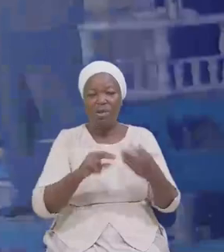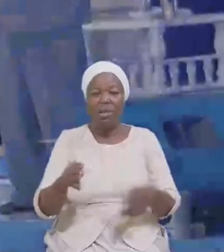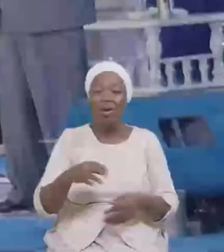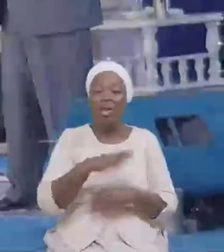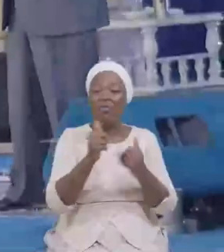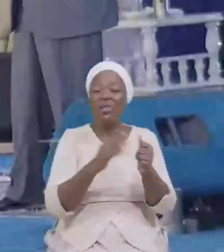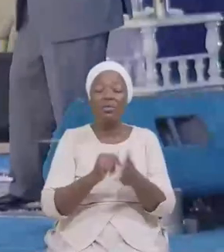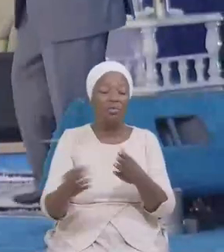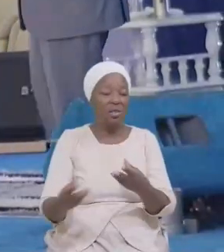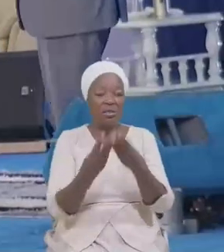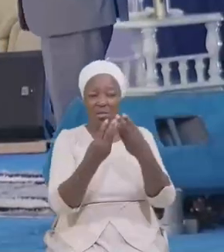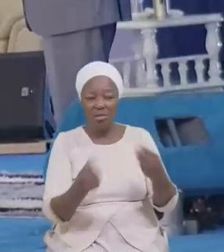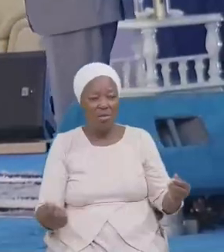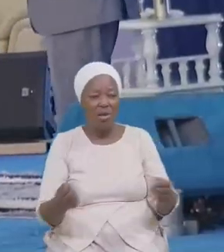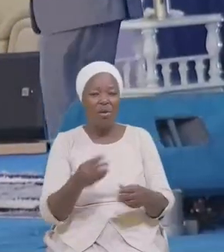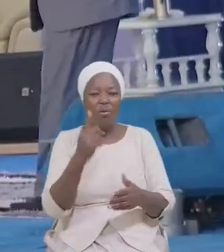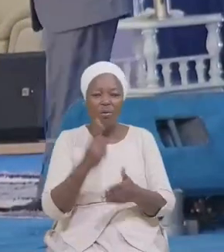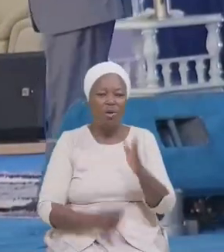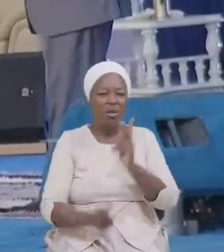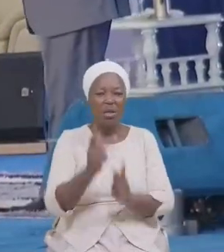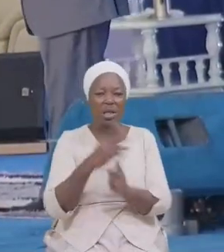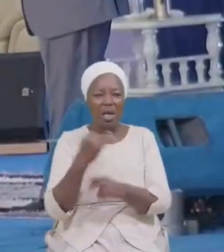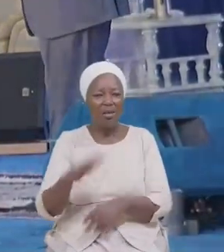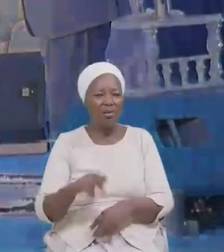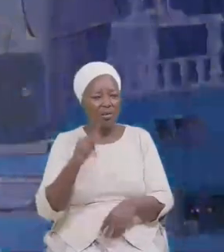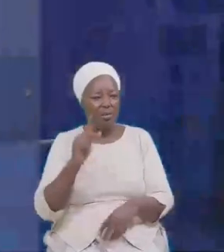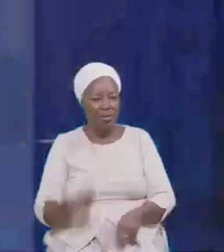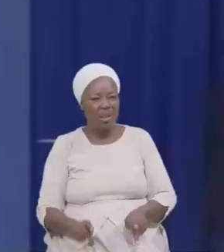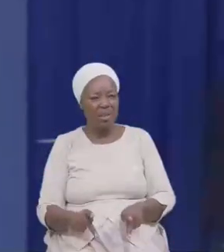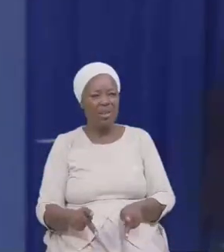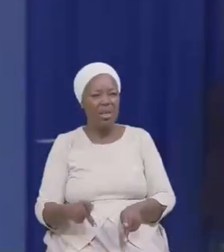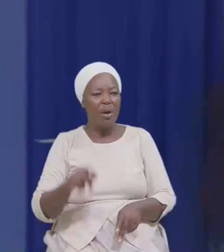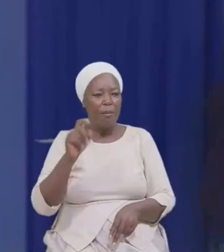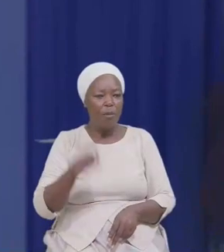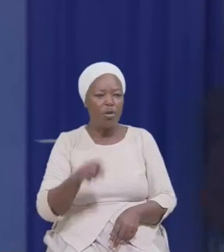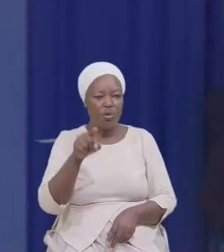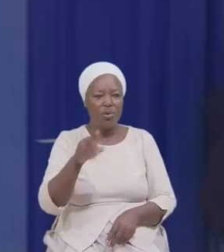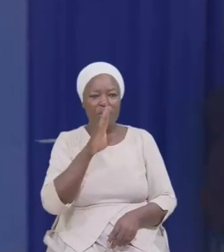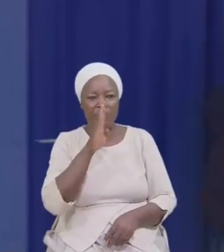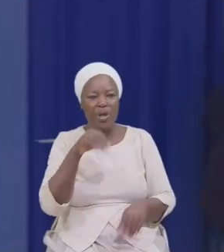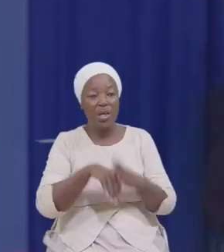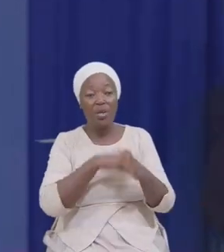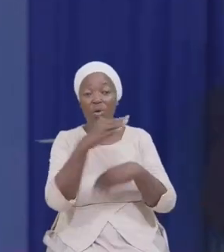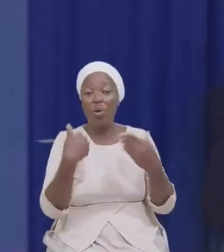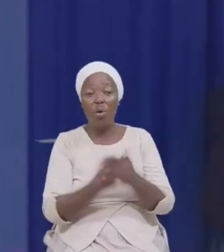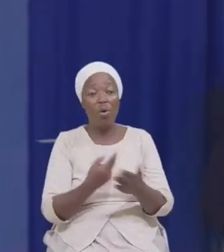choses seront dissoutes. Qu'elles ne doivent pas être la sainteté de votre conduite et de votre